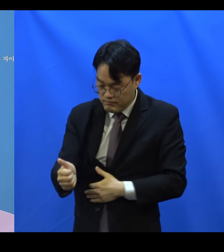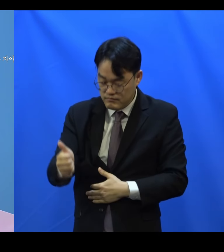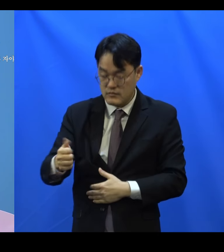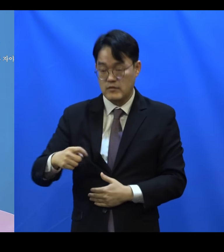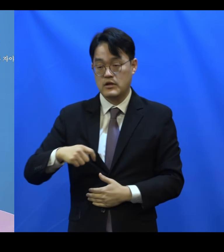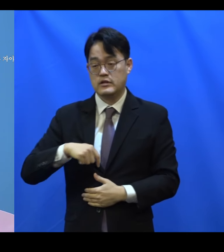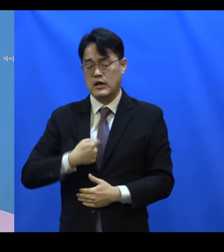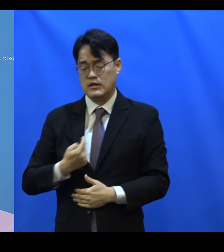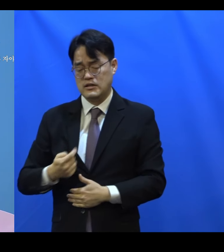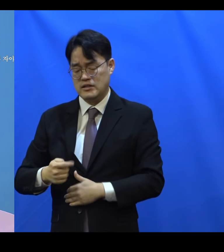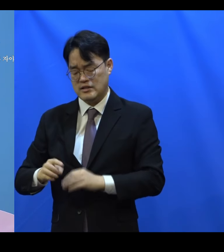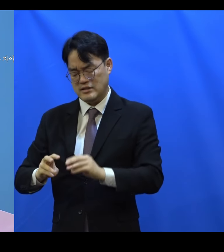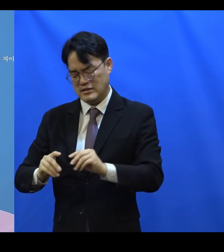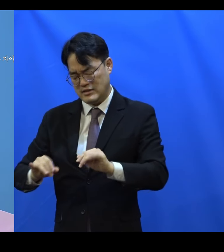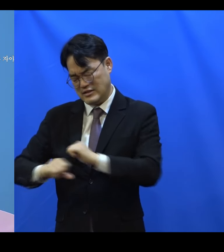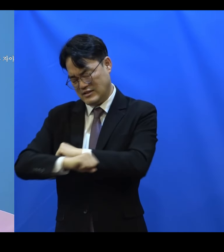위해서입니다.